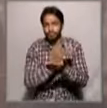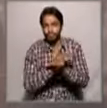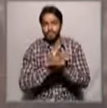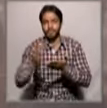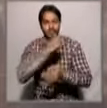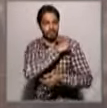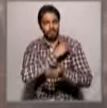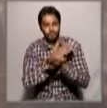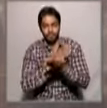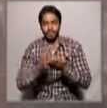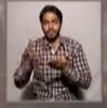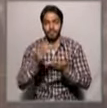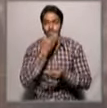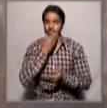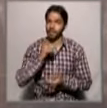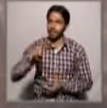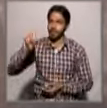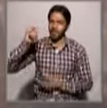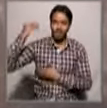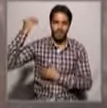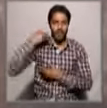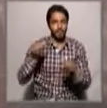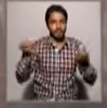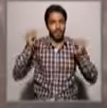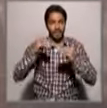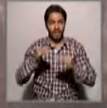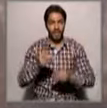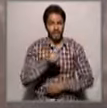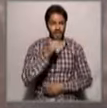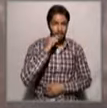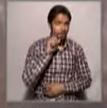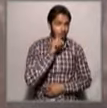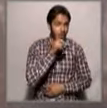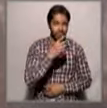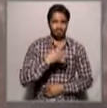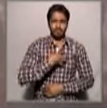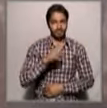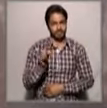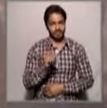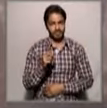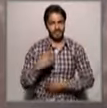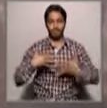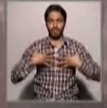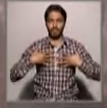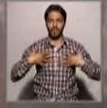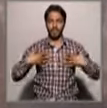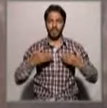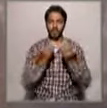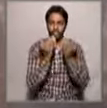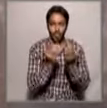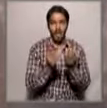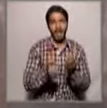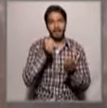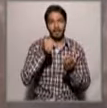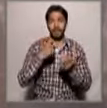نحزن حزنا يائسا لأن الإنسان يقبل على الله عز وجل، ولأن يقبل العبد على الله ببلاء فهو أرحم الراحمين، خير من أن يقبل